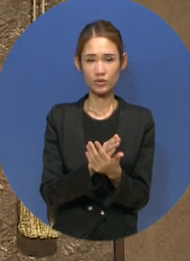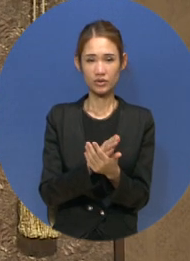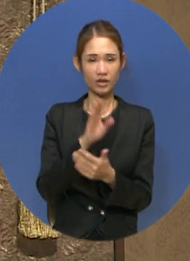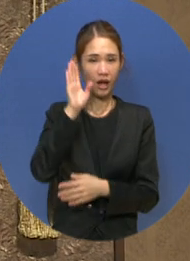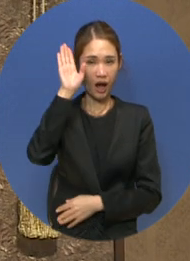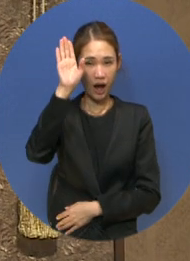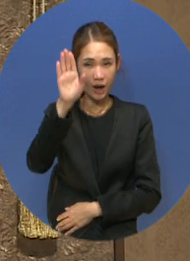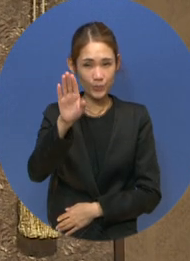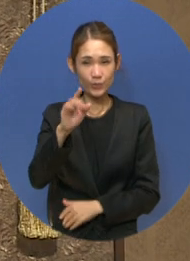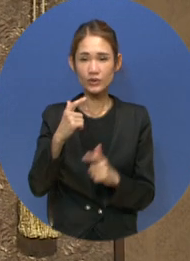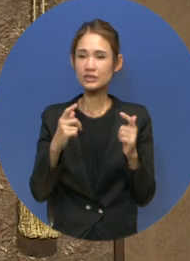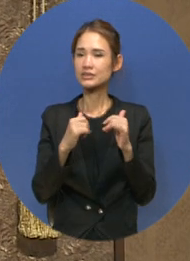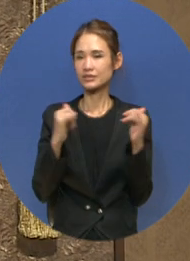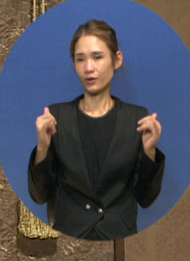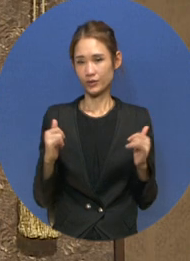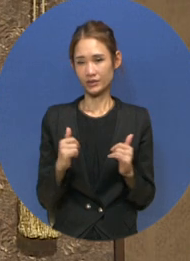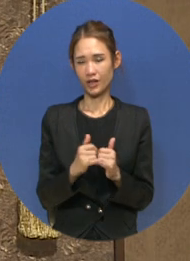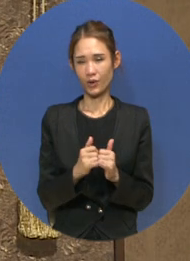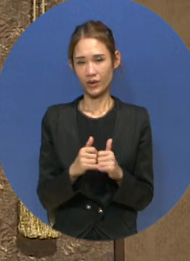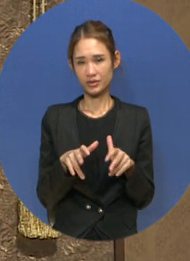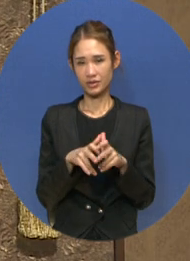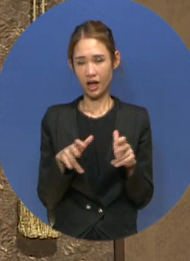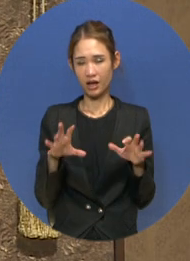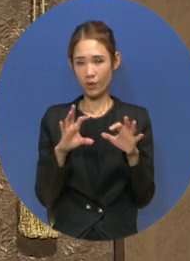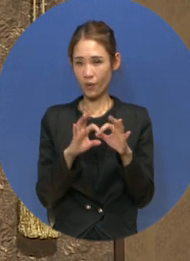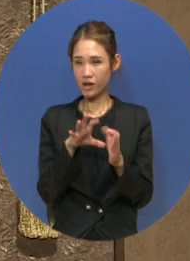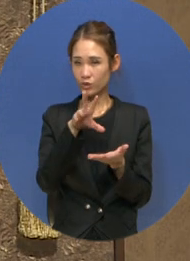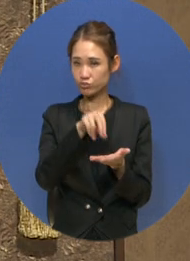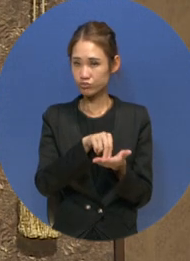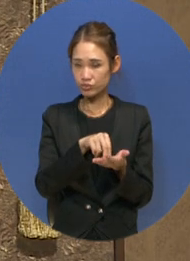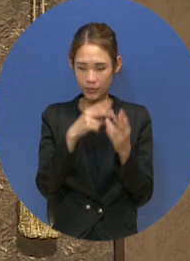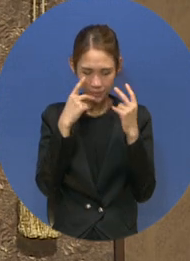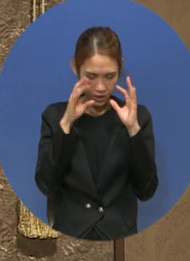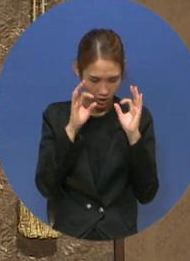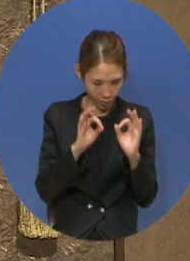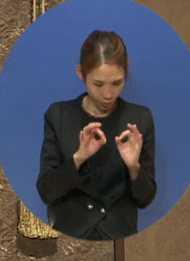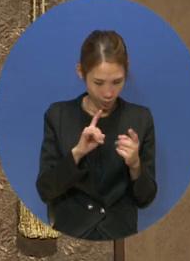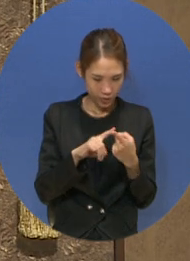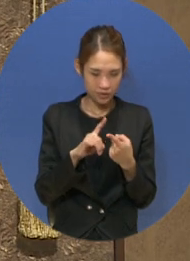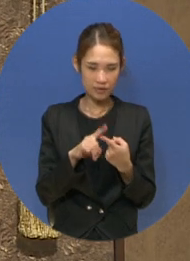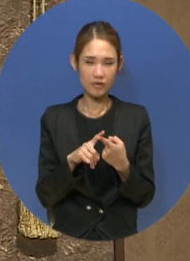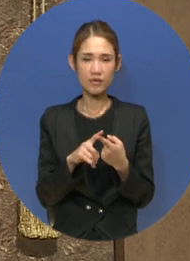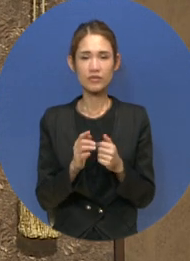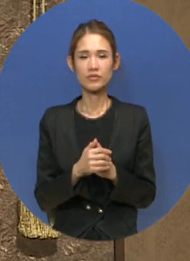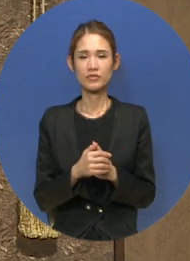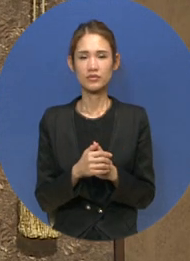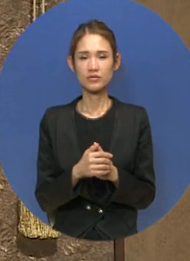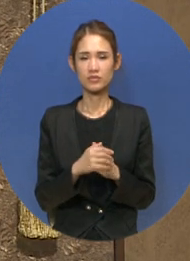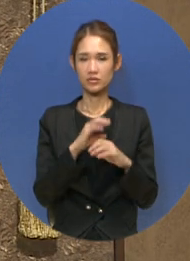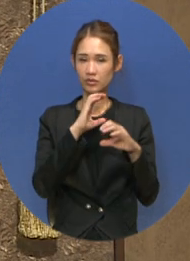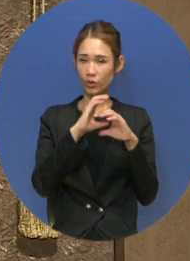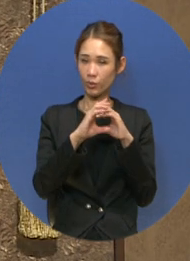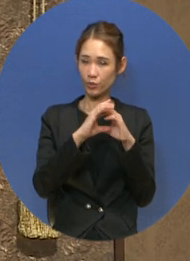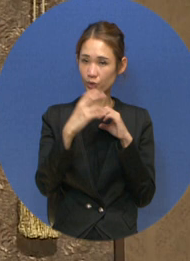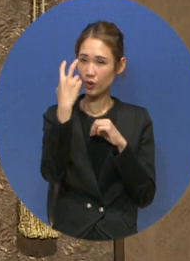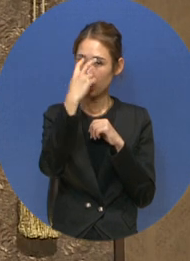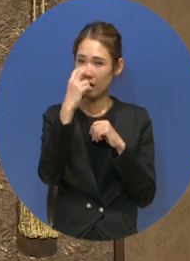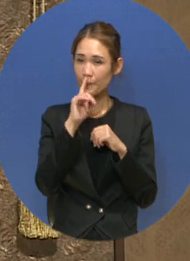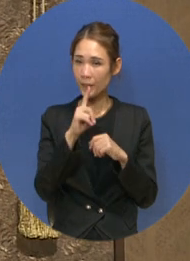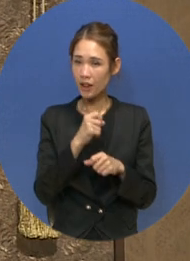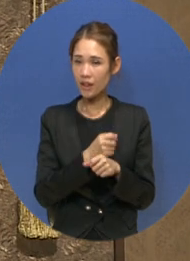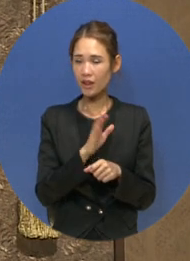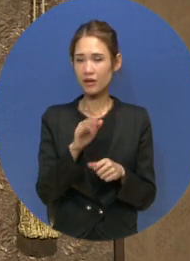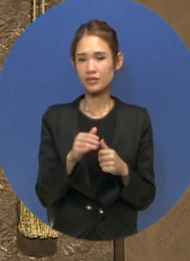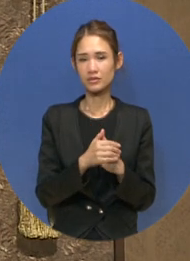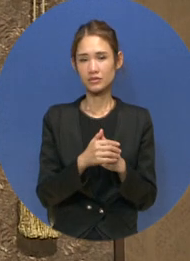이제는 지역사회가 장애인의 문제를 어떻게 바라볼 거냐 이런 문제입니다. 그 커뮤니티 케어를 얘기하지만